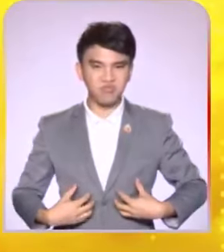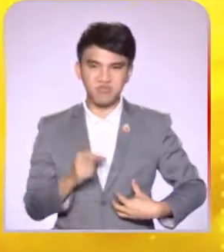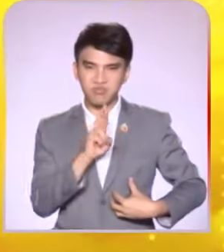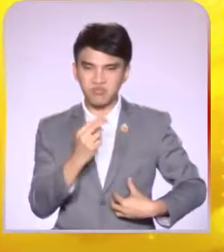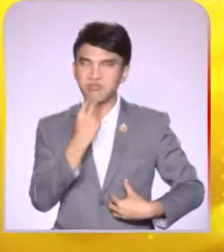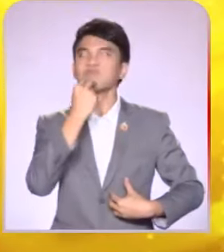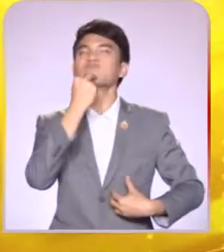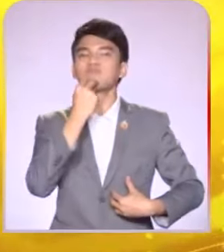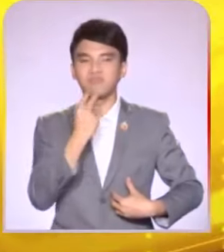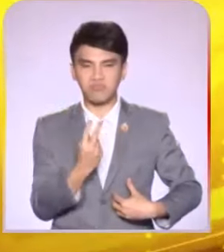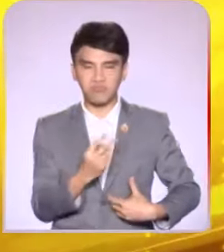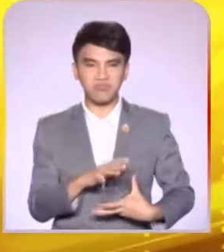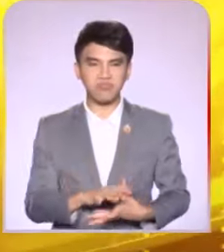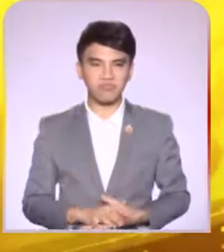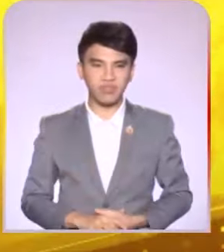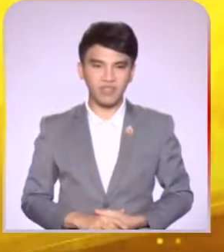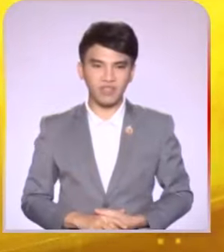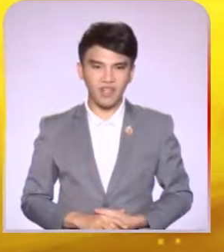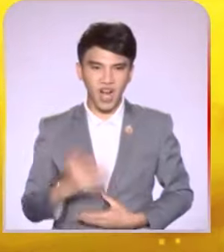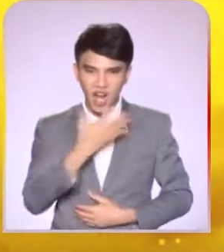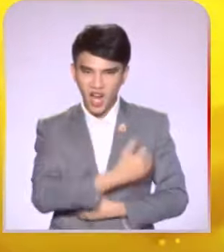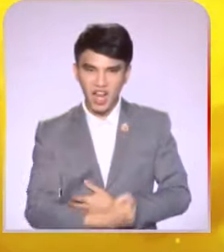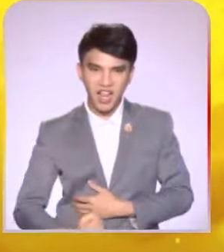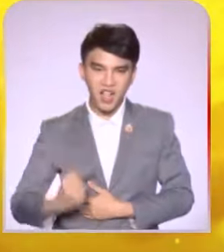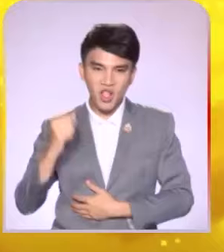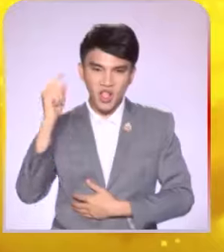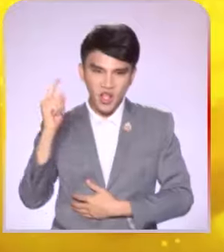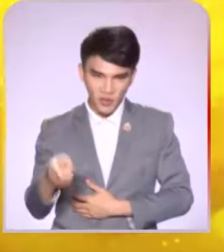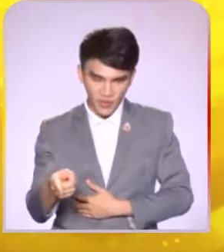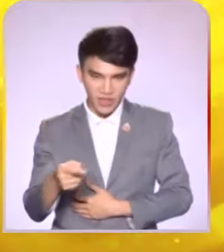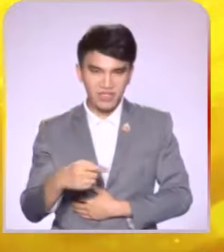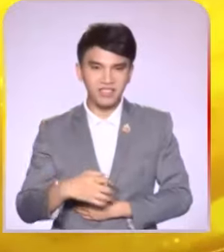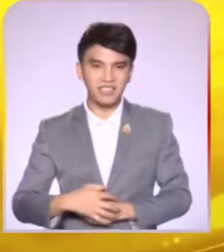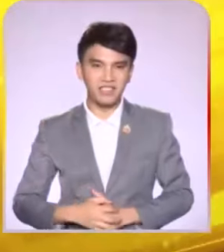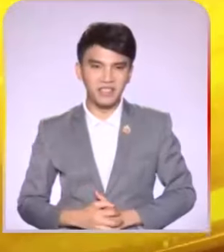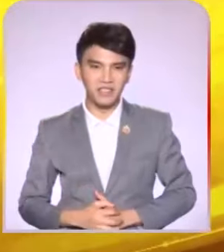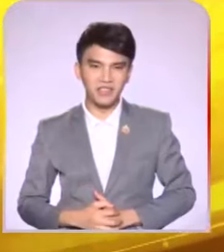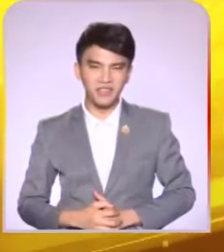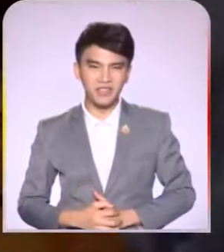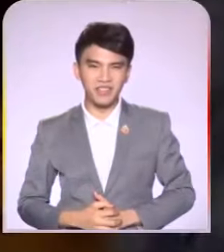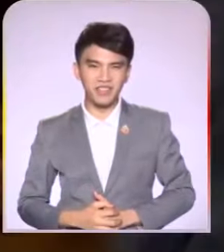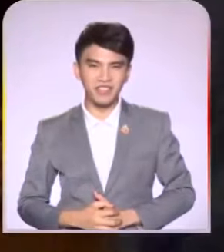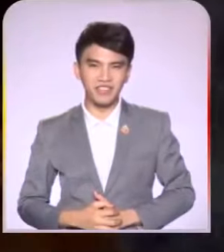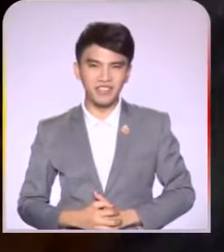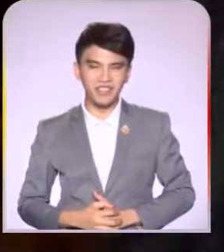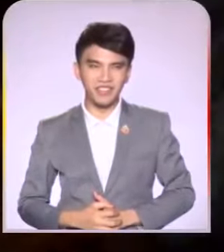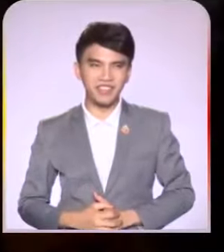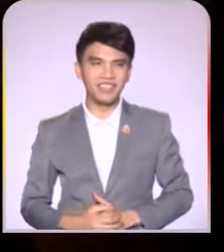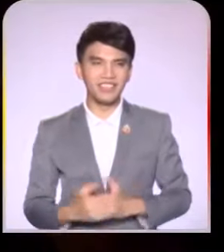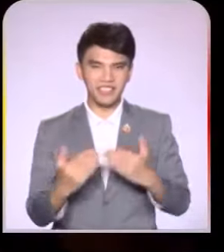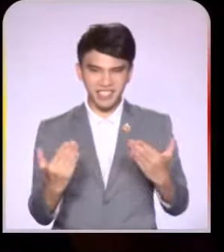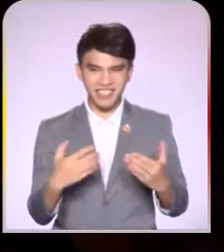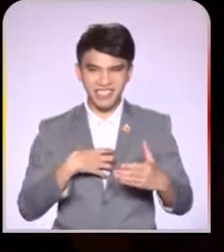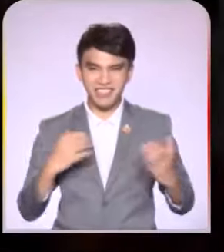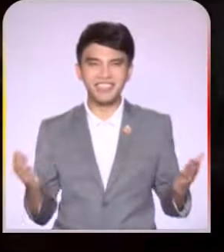ายใจ ซี่โครงอะไรอีกล่ะ โอ้ป้าแข็งแรงมากนะฮะโอ้เดชะบุญไม่ได้เป็นอะไรมากไปกว่านี้นะครับ ค่ะ ค่ะ ป้าแข็งแรงจนอยาก